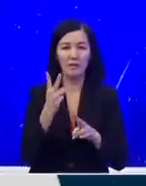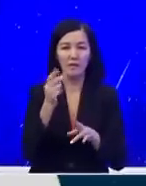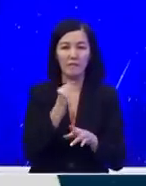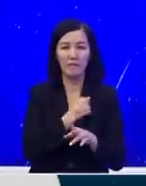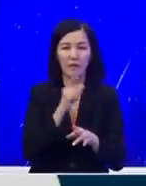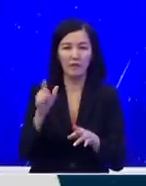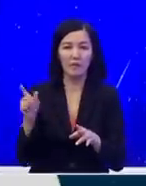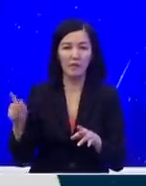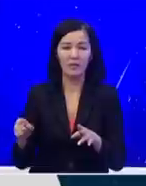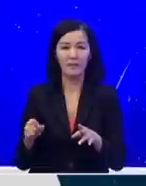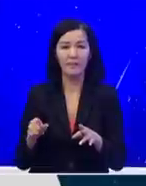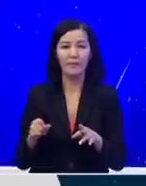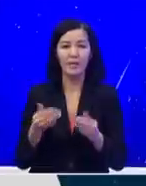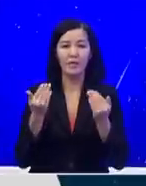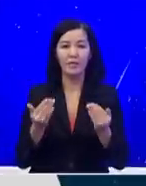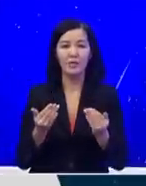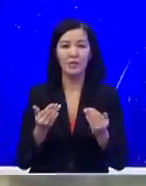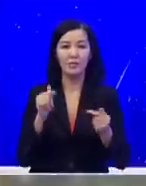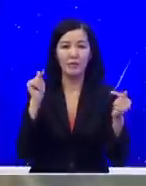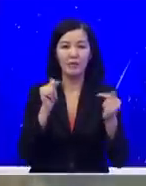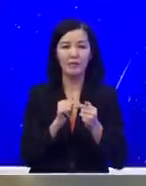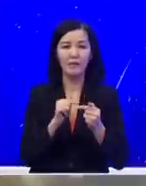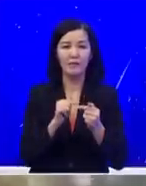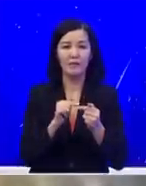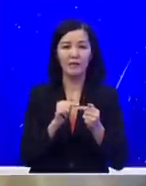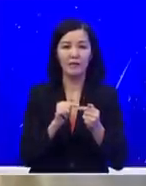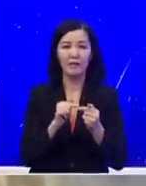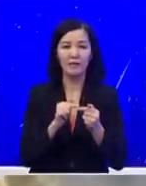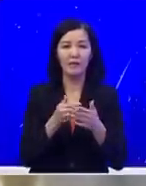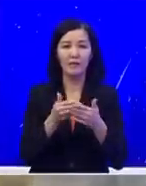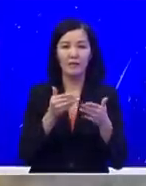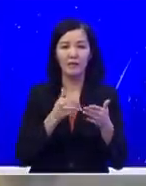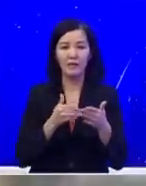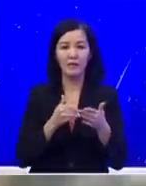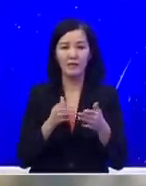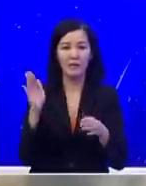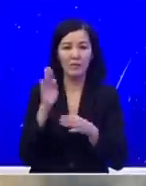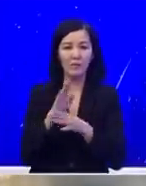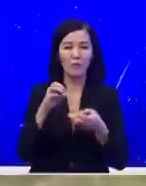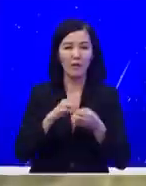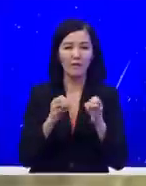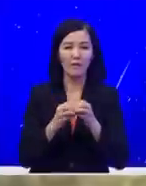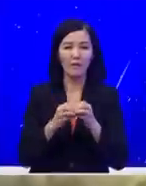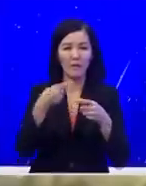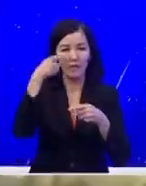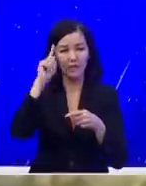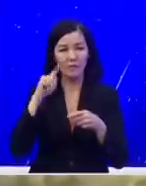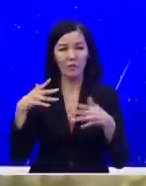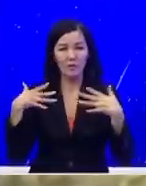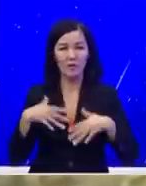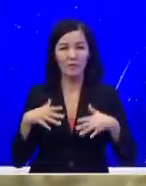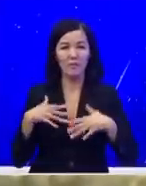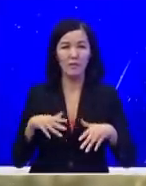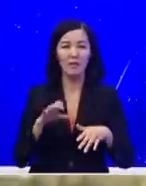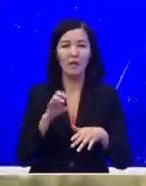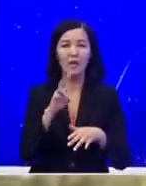результате принятых адекватных мер противник, неся потери, был отброшен назад. Дополним, конфликт между Азербайджаном и Арменией из-за